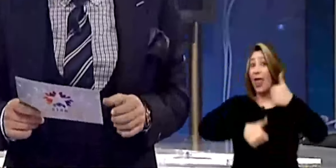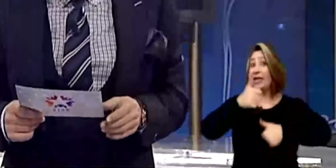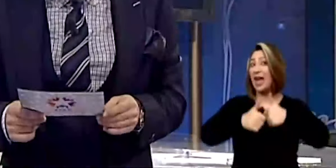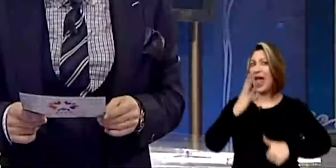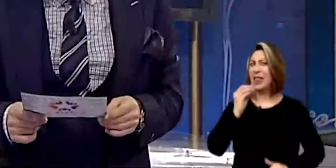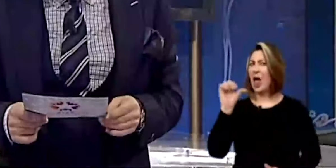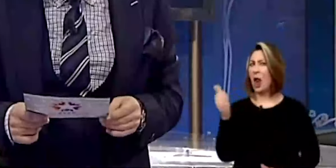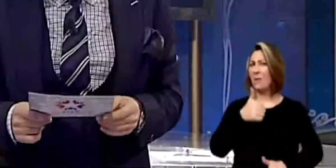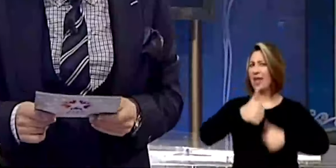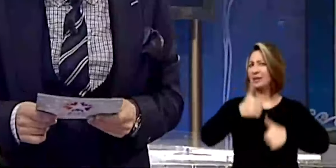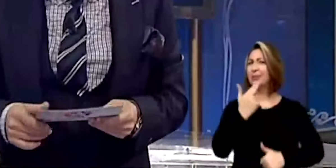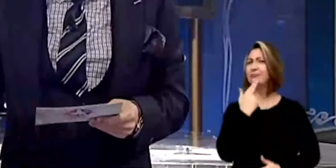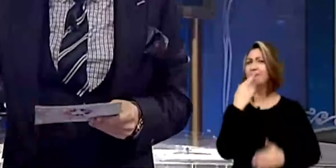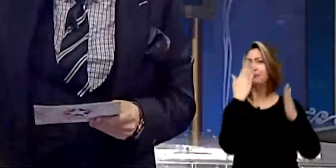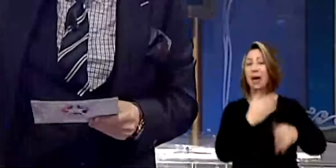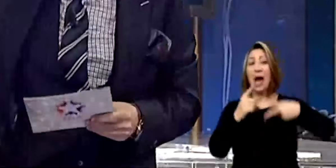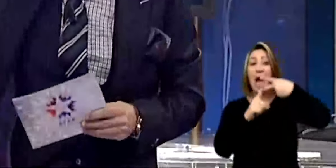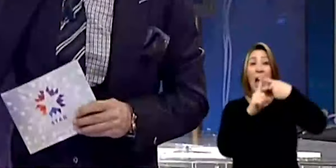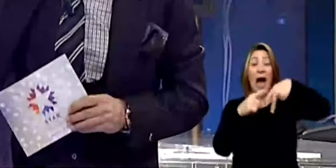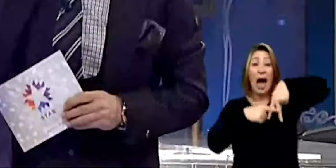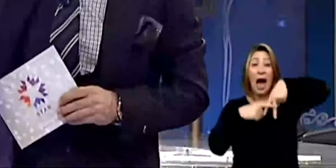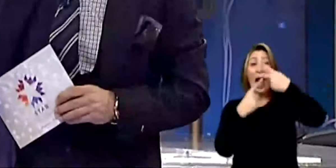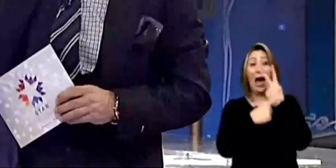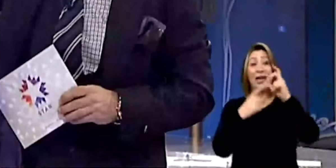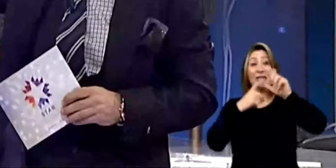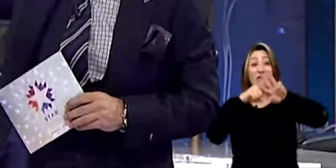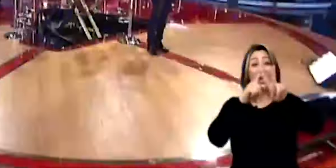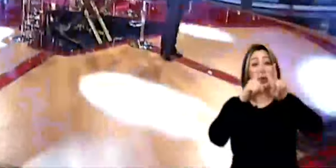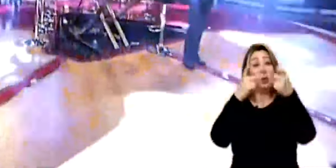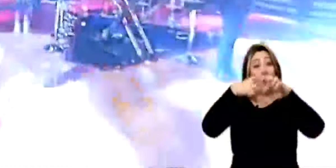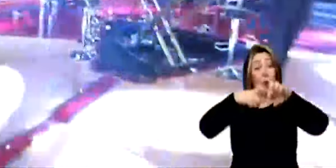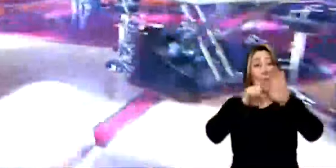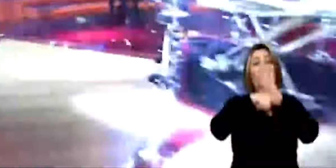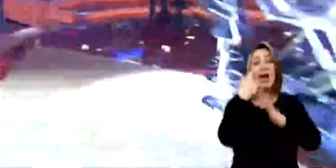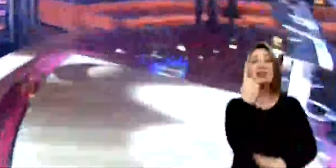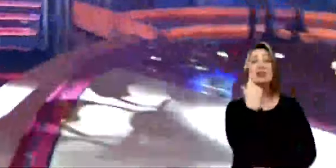yarışmanın en önemli yarışmacılarından biri Ayşenur Balcı geliyor.